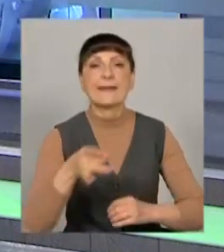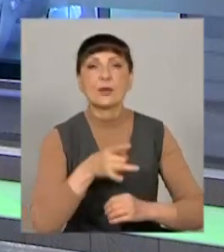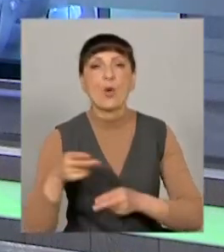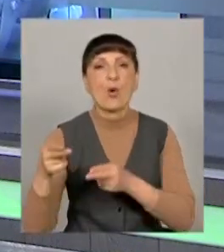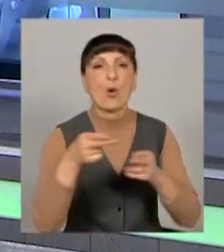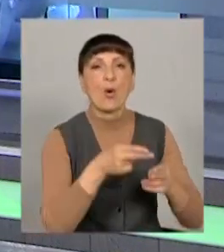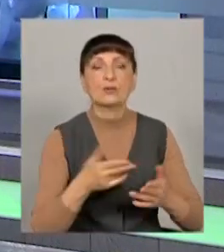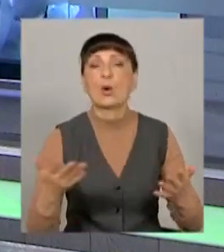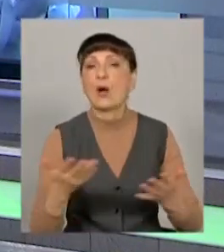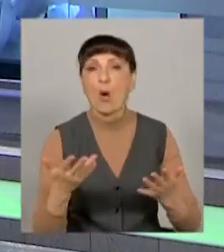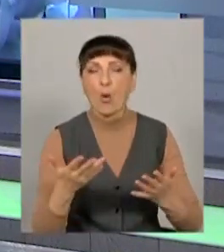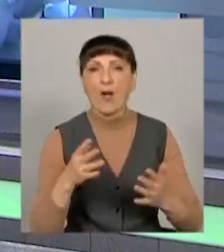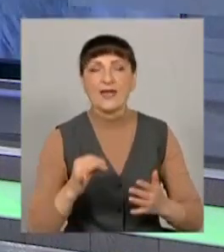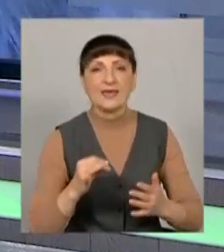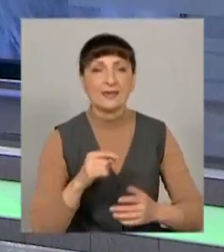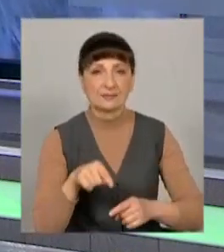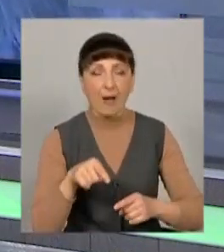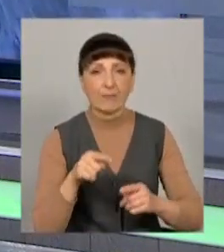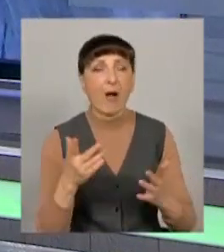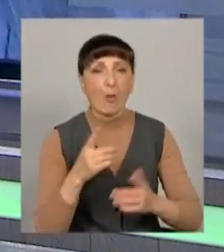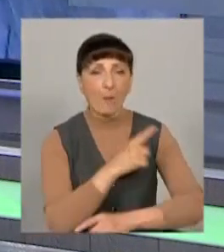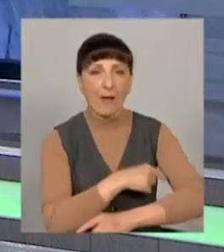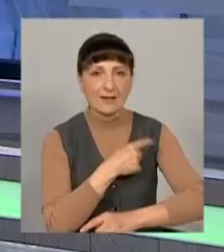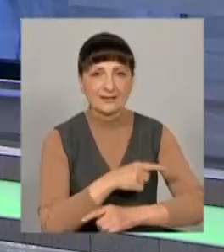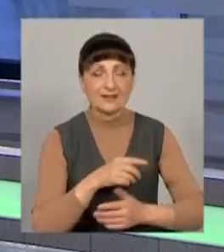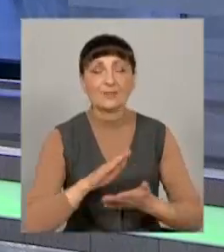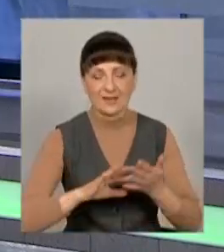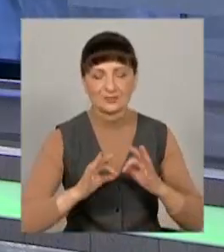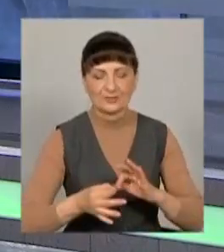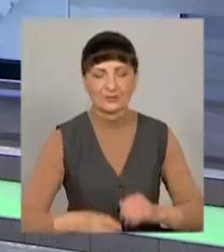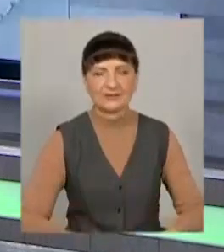медики и как устроена больница на колесах, расскажет Салтанат Нургалиева.